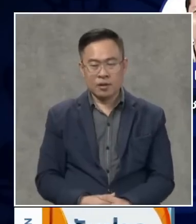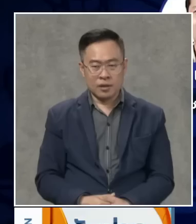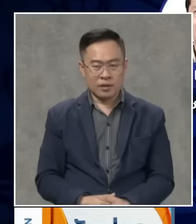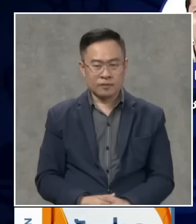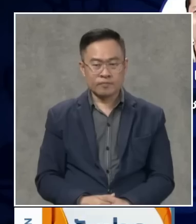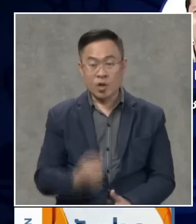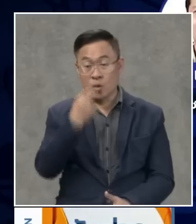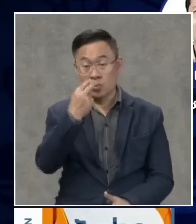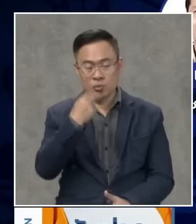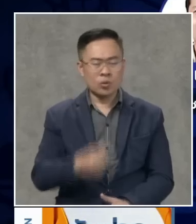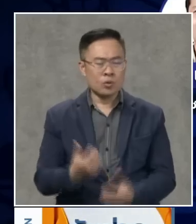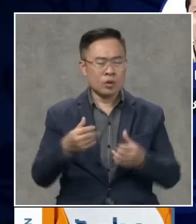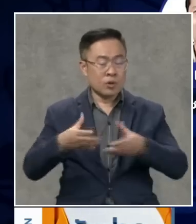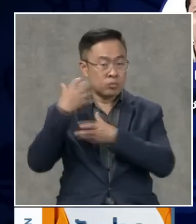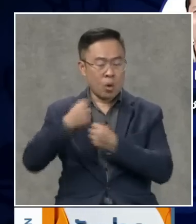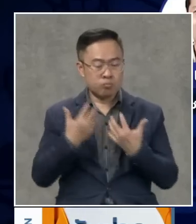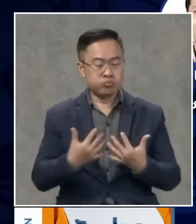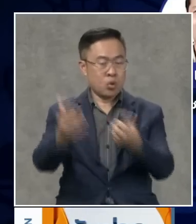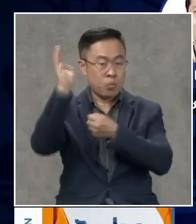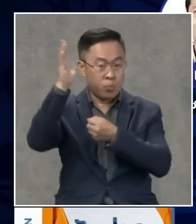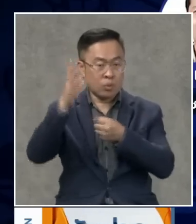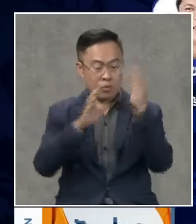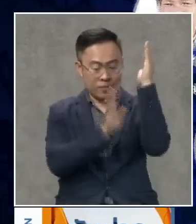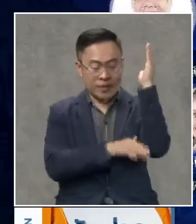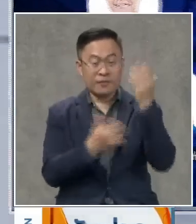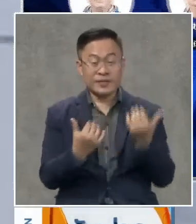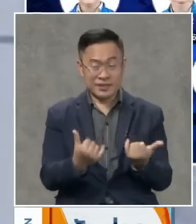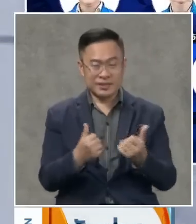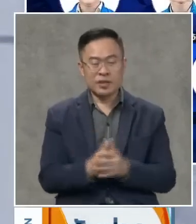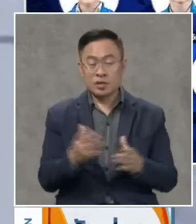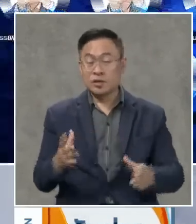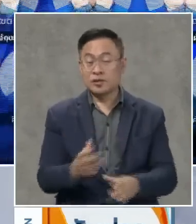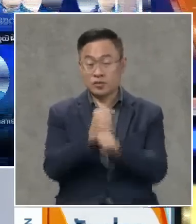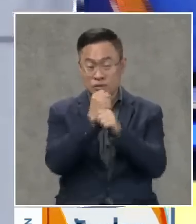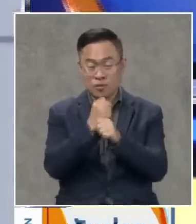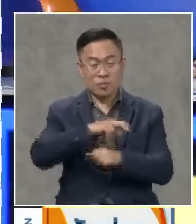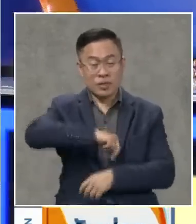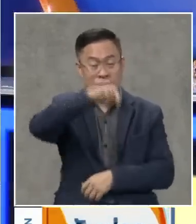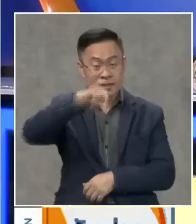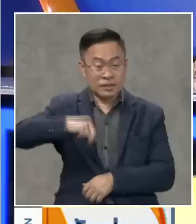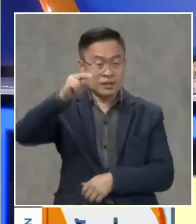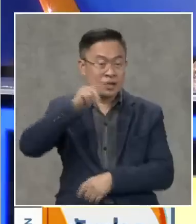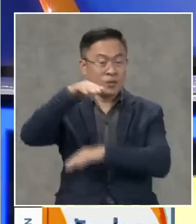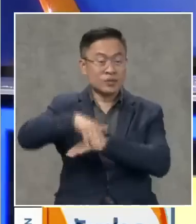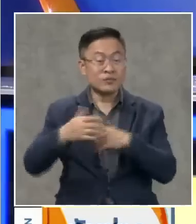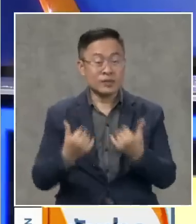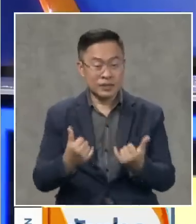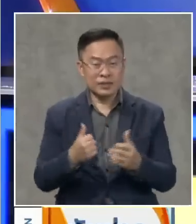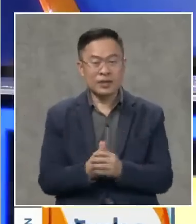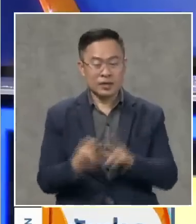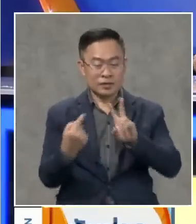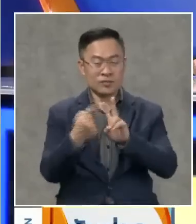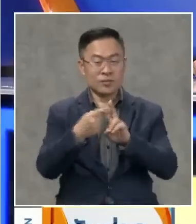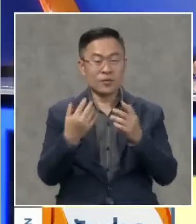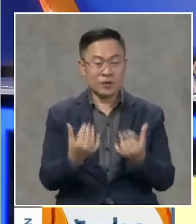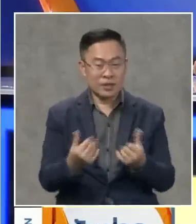ราศรัยใหญ่ของประชาธิปัตย์ในพื้นที่สงขลาวันนี้นะคะเอาละค่ะนี่เป็นทั้งหมดนะคะเนชั่นทันข่าวเย็นประจำวันนี้ค่ะคุณสลารัตน์ดิฉัน